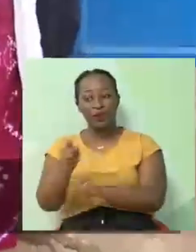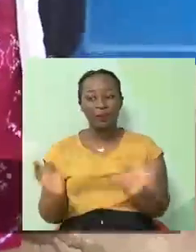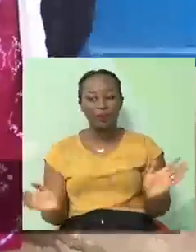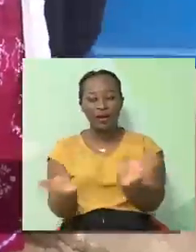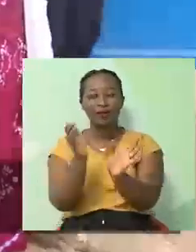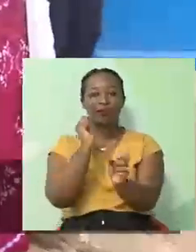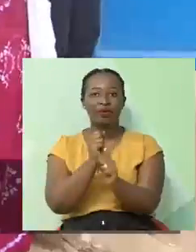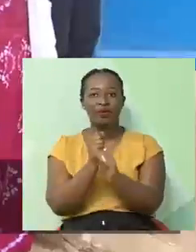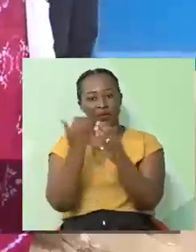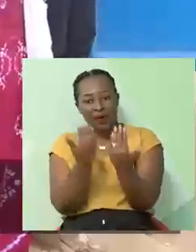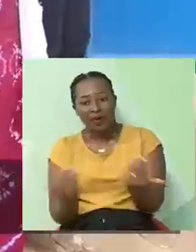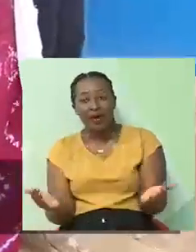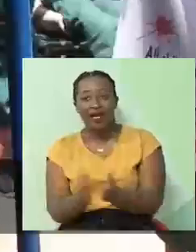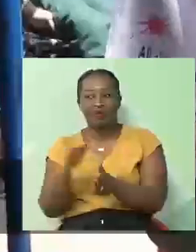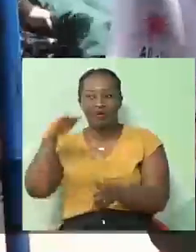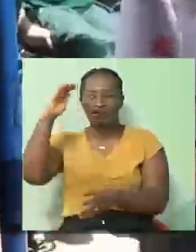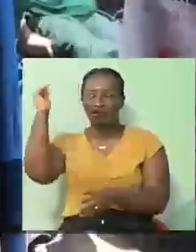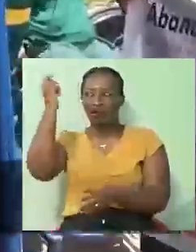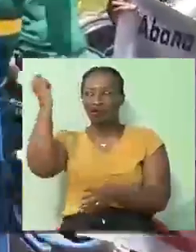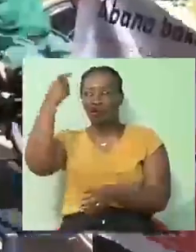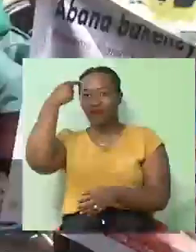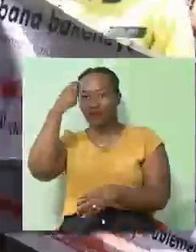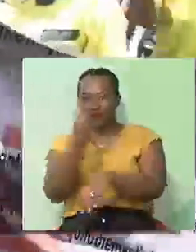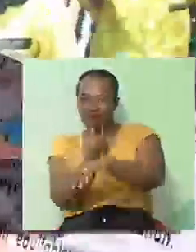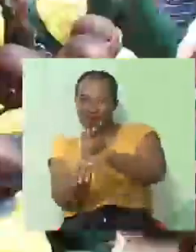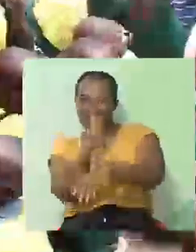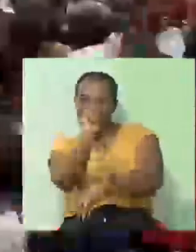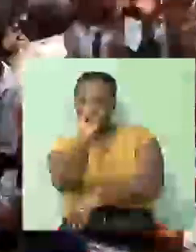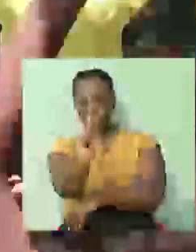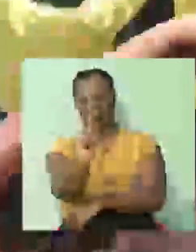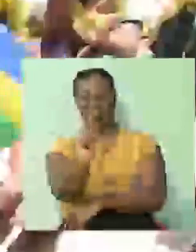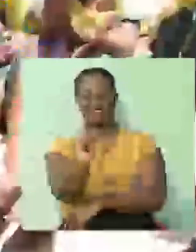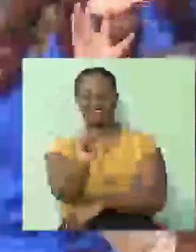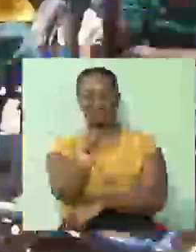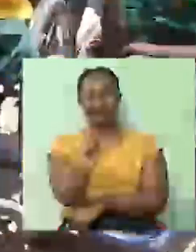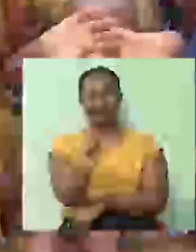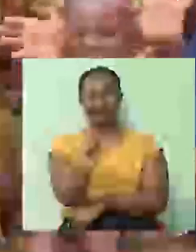Ubu bukangurambaga bukorwa abana n'abantu bakuru bavuza inzogera mu gihe cy'umunota,